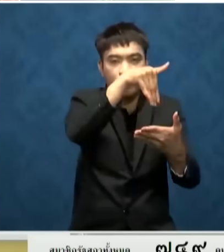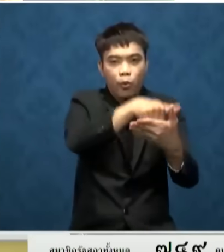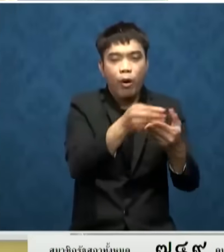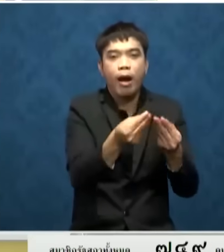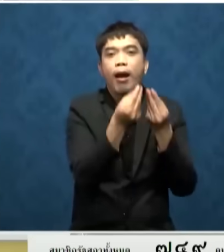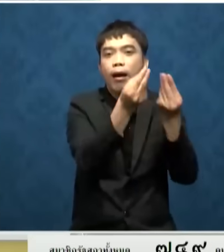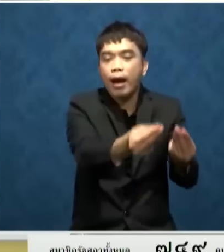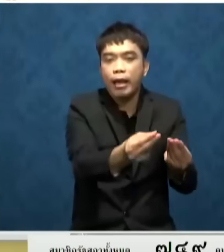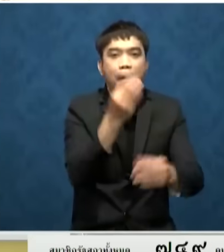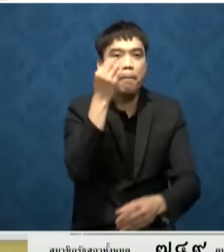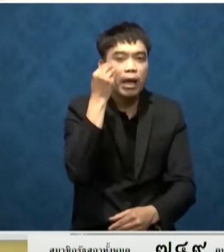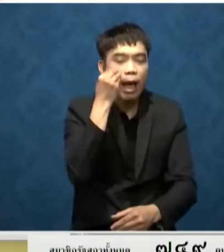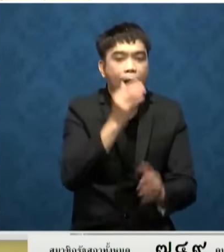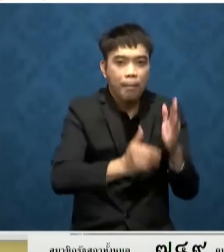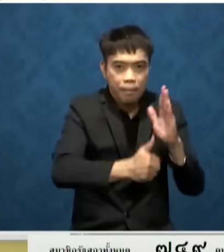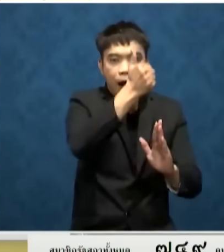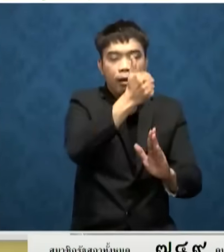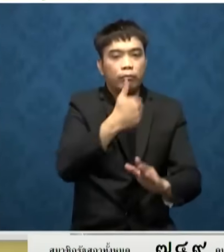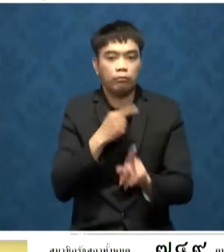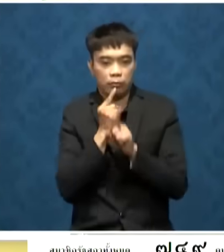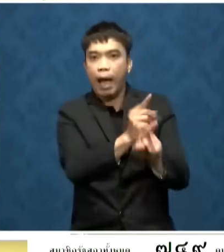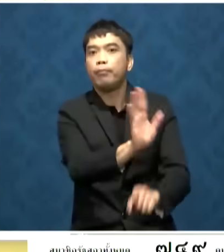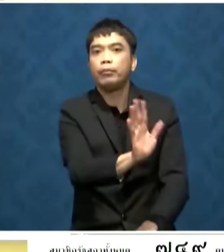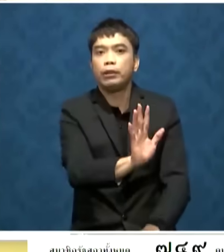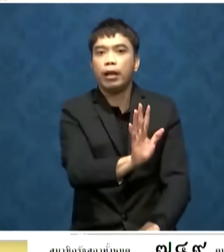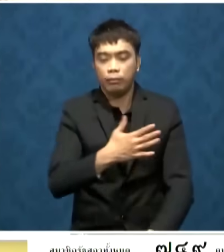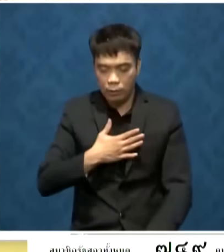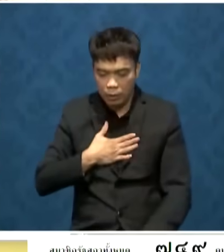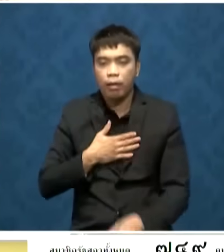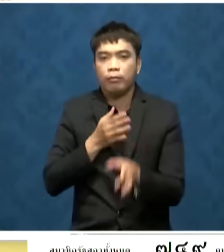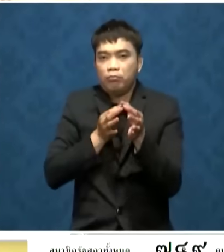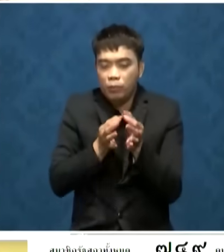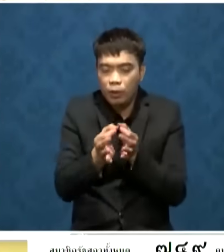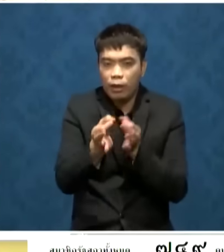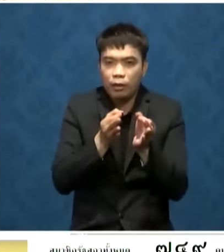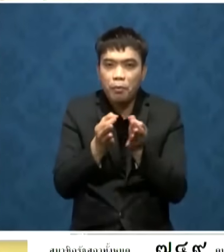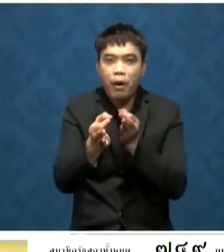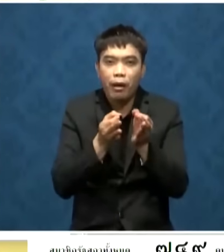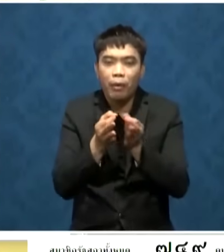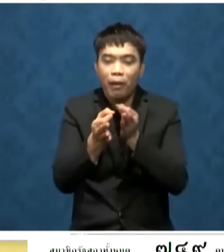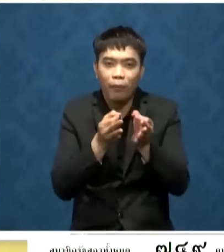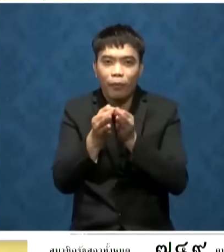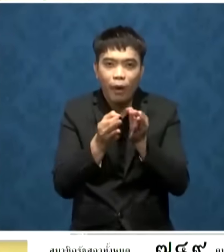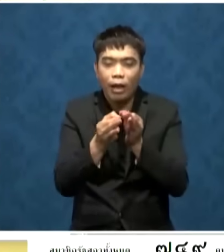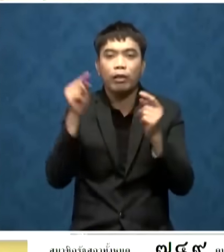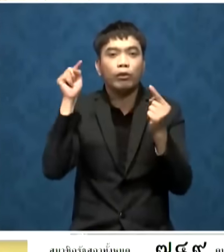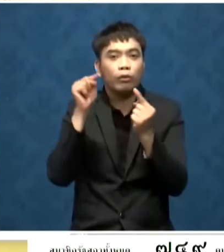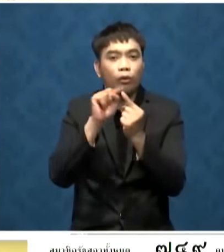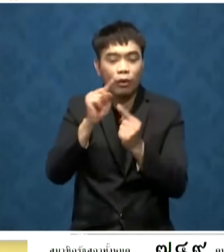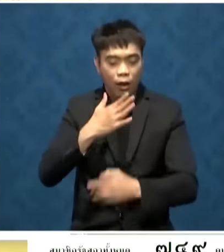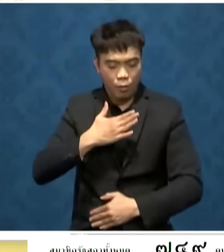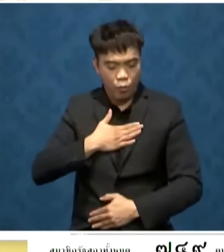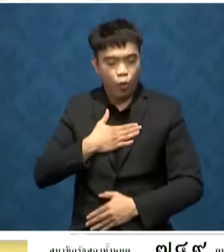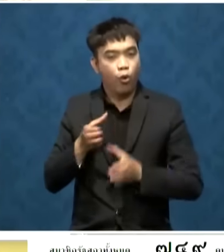มาให้หรือและท่านก็อธิบายพูดถึงว่าพวกเรา